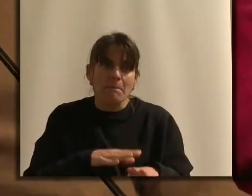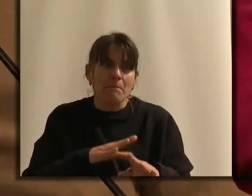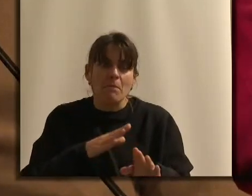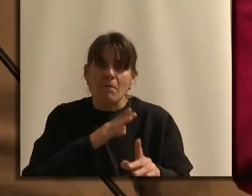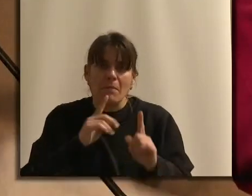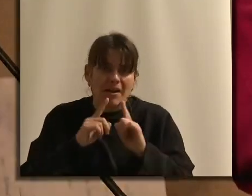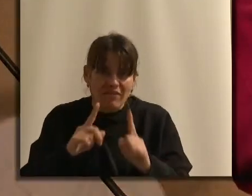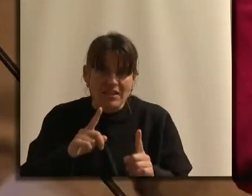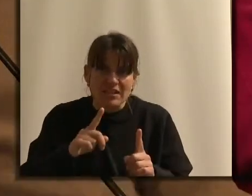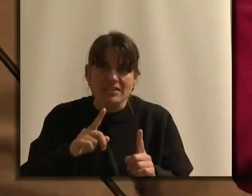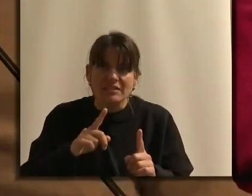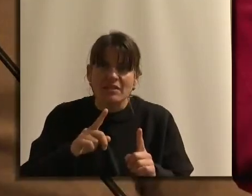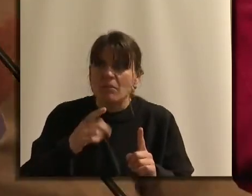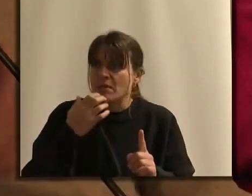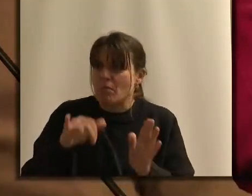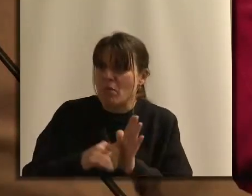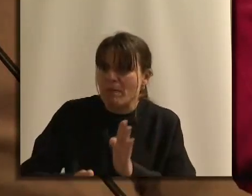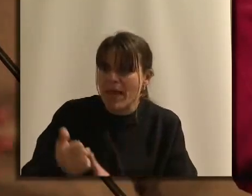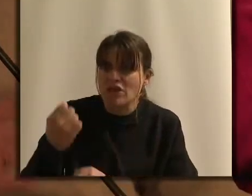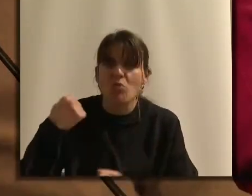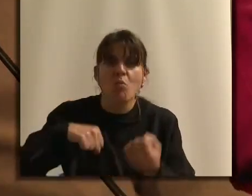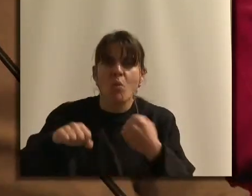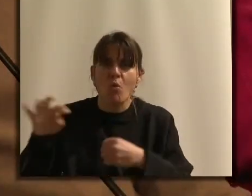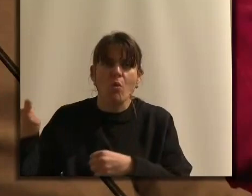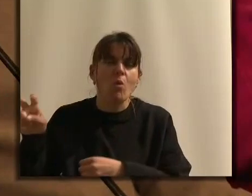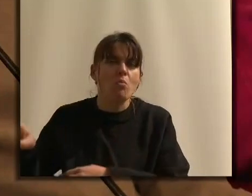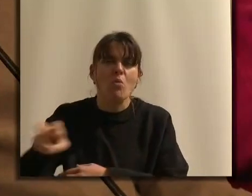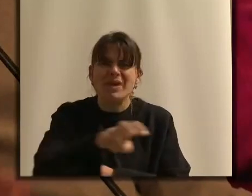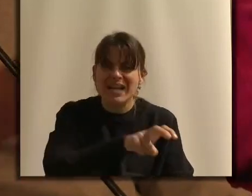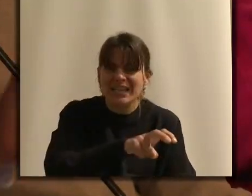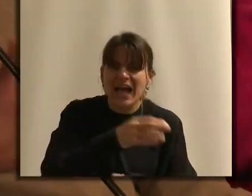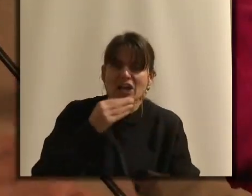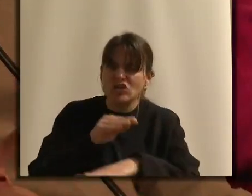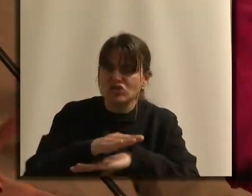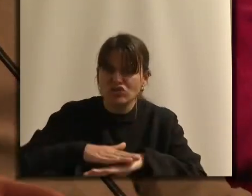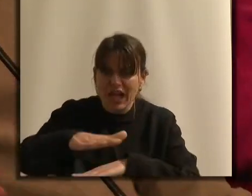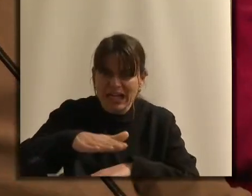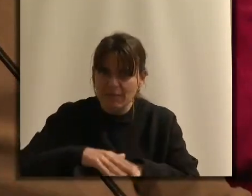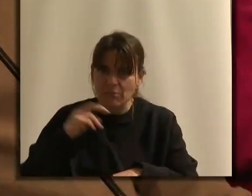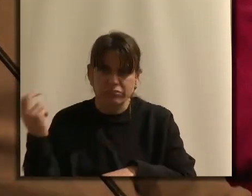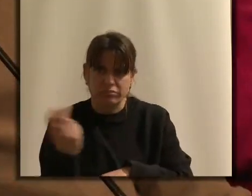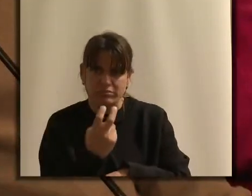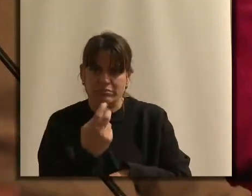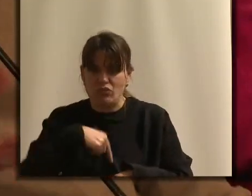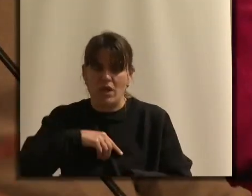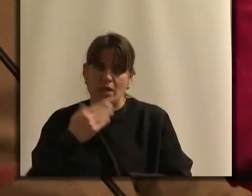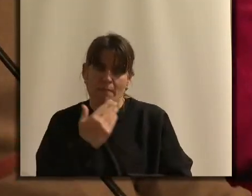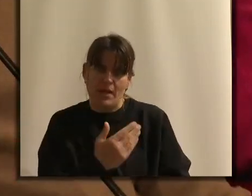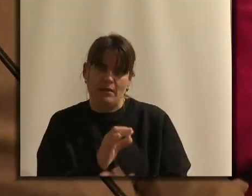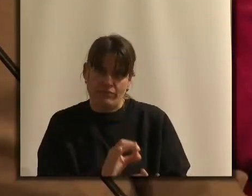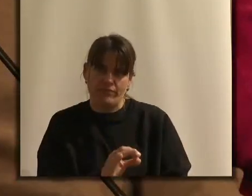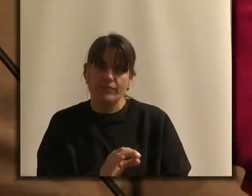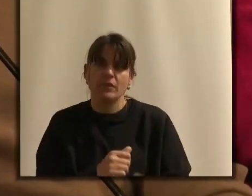que portaria d'aproximació, de mobilitat sostenible, etc. Doncs això, el prec va en aquest sentit, i en quines